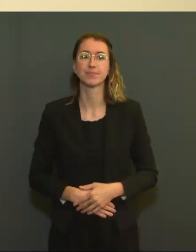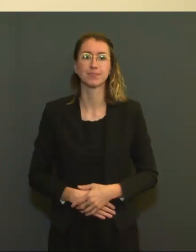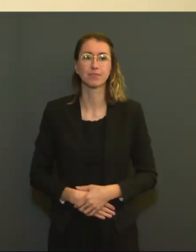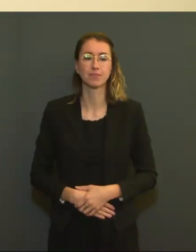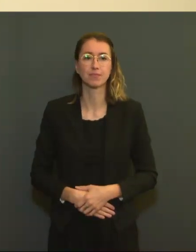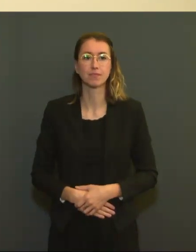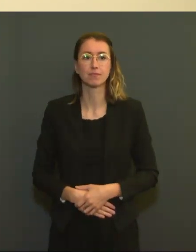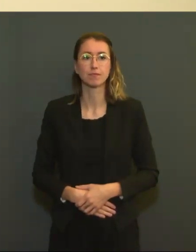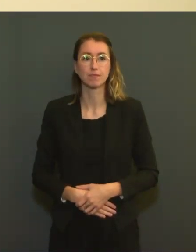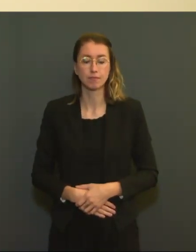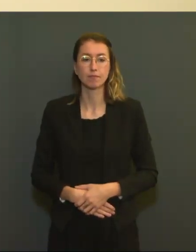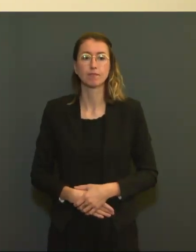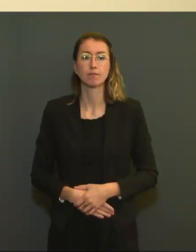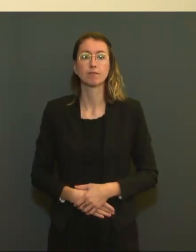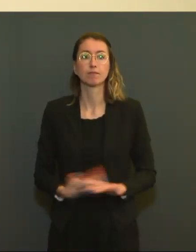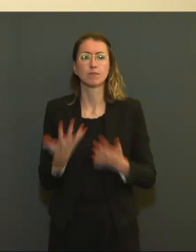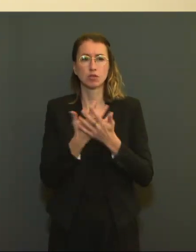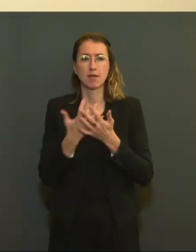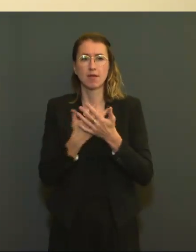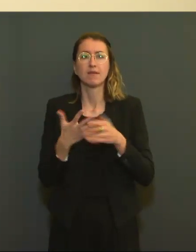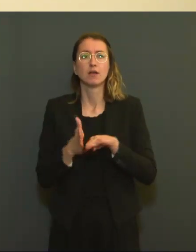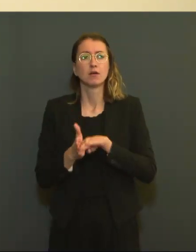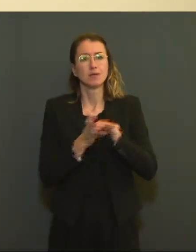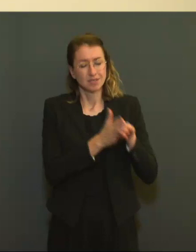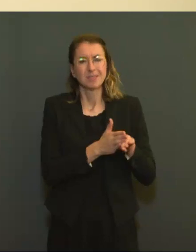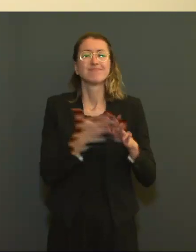Venons-en à la discussion concernant les codes couleurs.